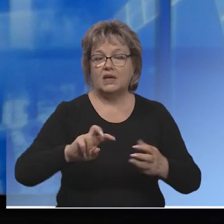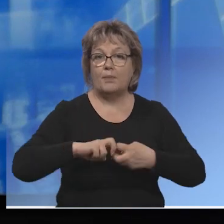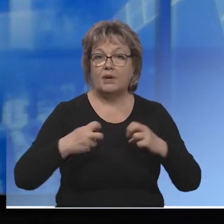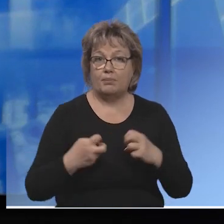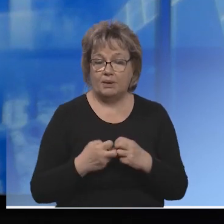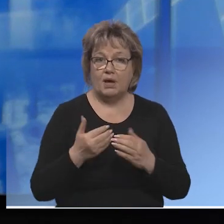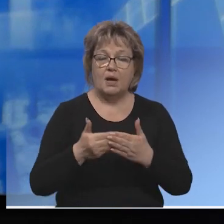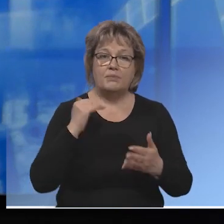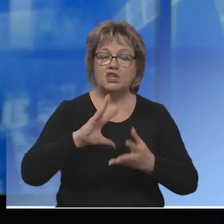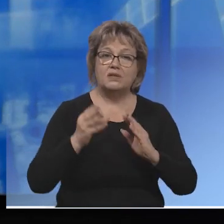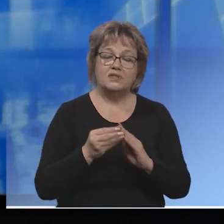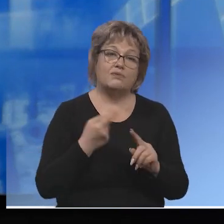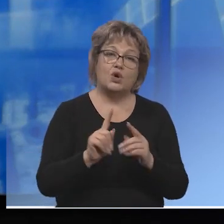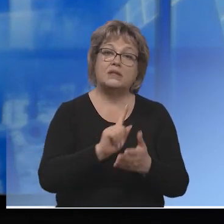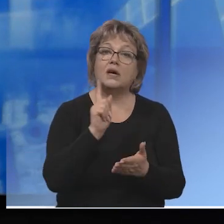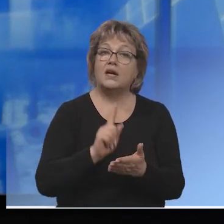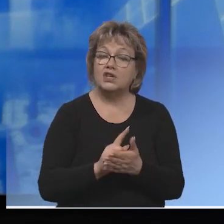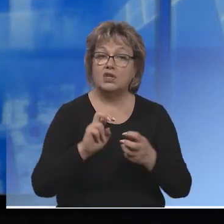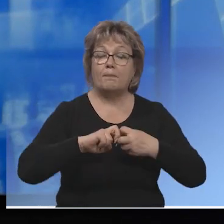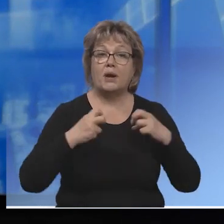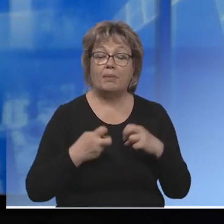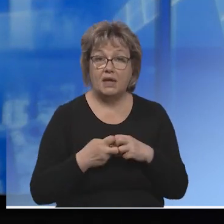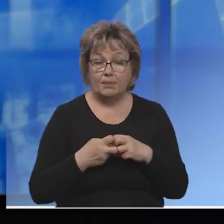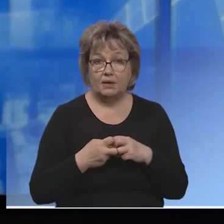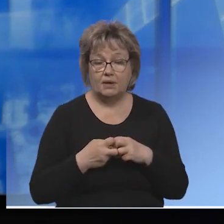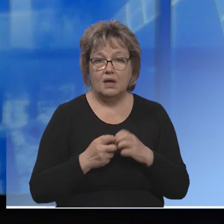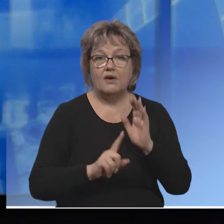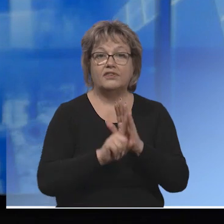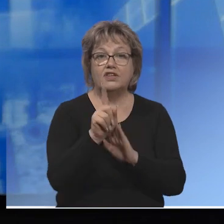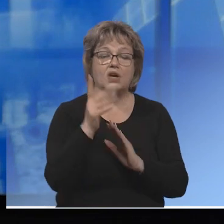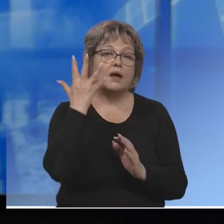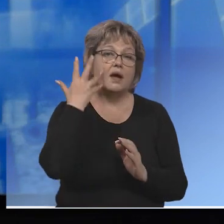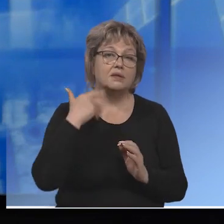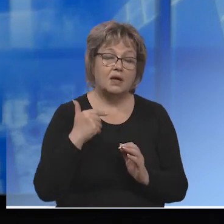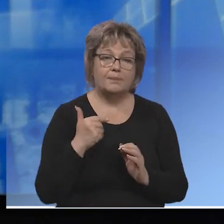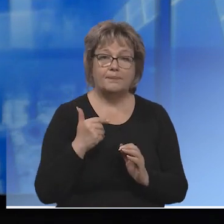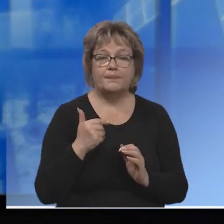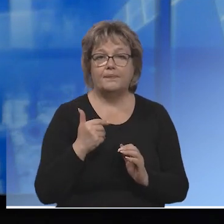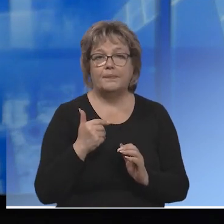проблем. Прежде всего, это, конечно, проблема в самом начале, когда